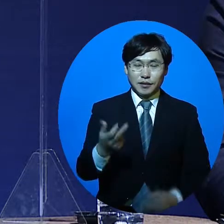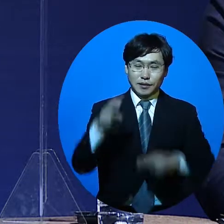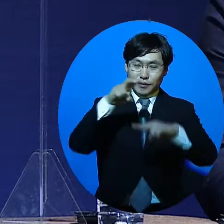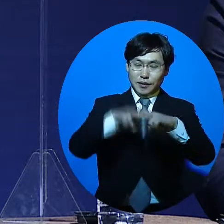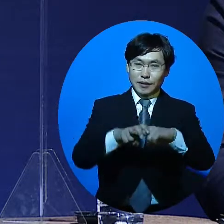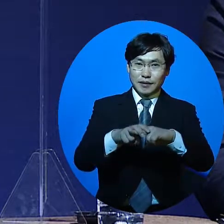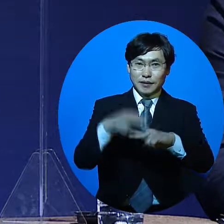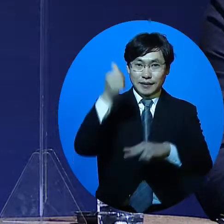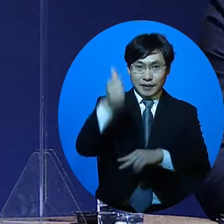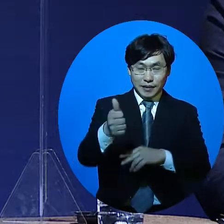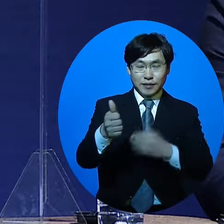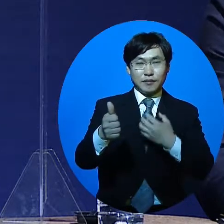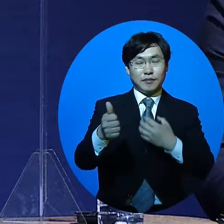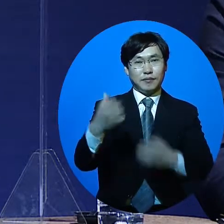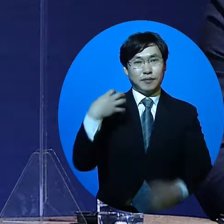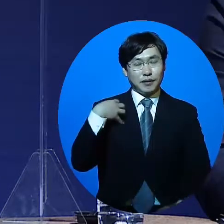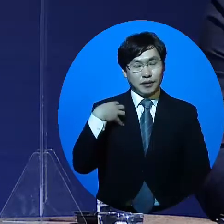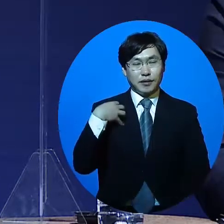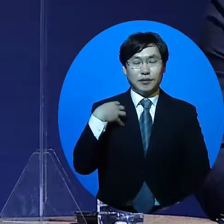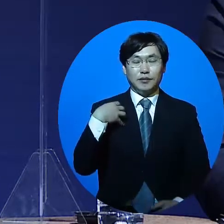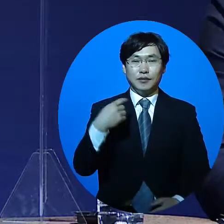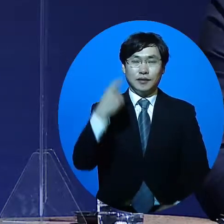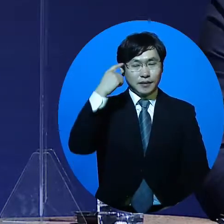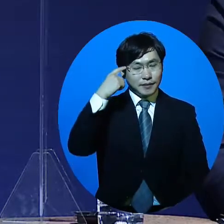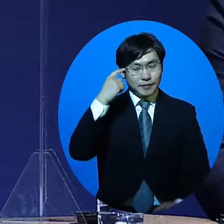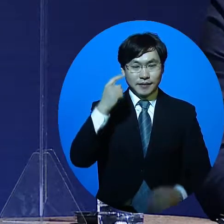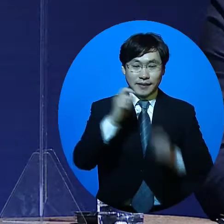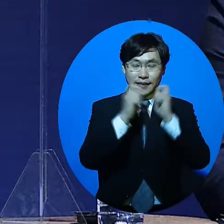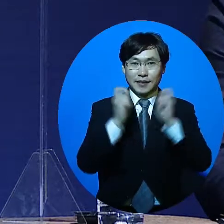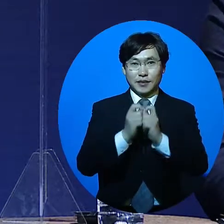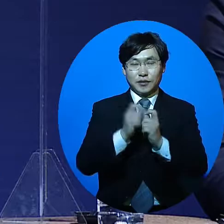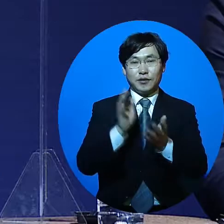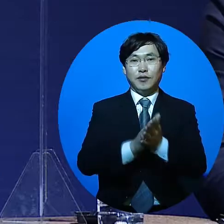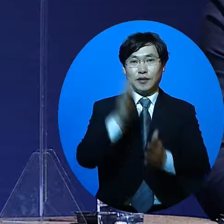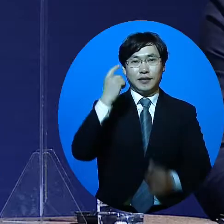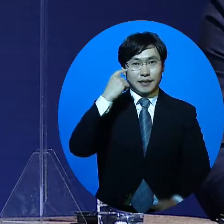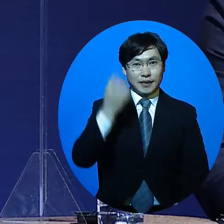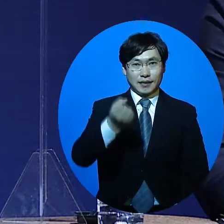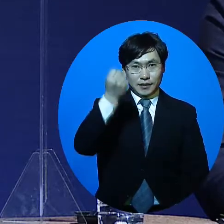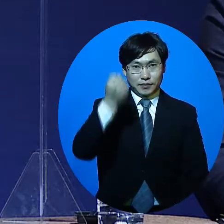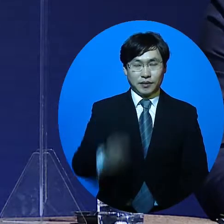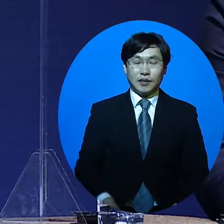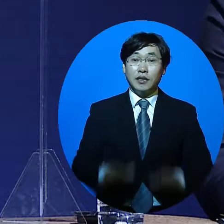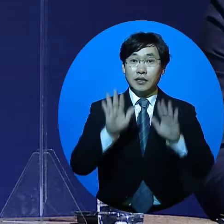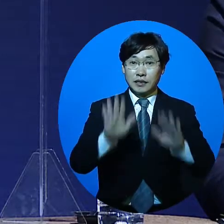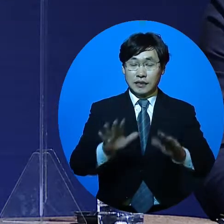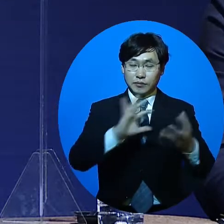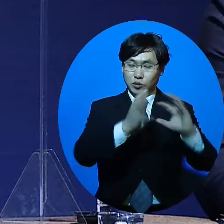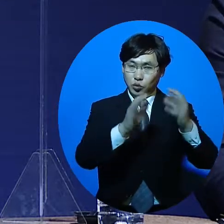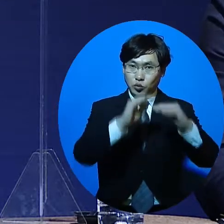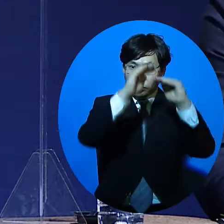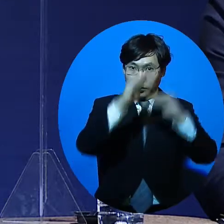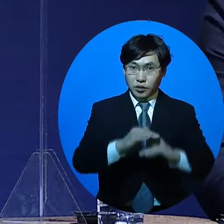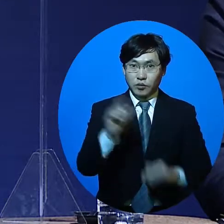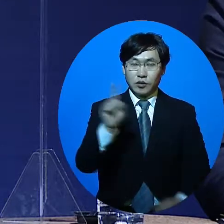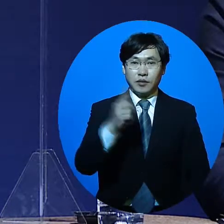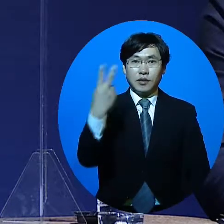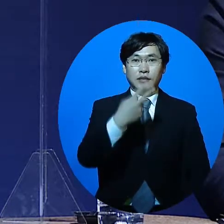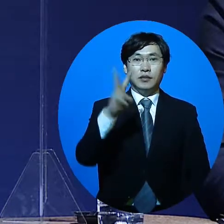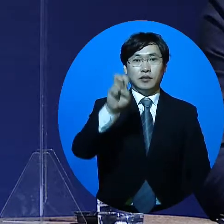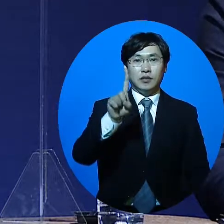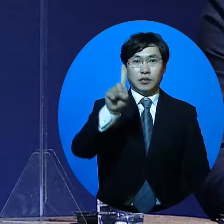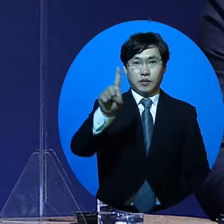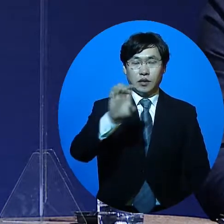것을 영광으로 생각합니다. 오늘의 저희 분임 섹션 2는